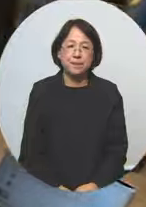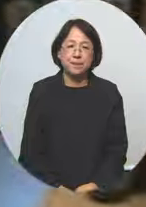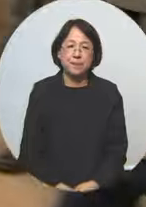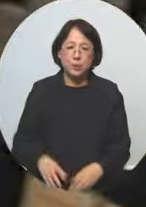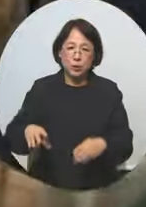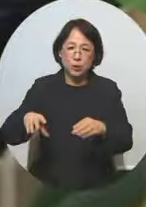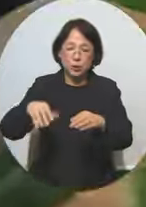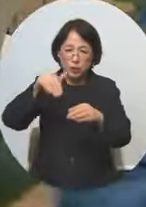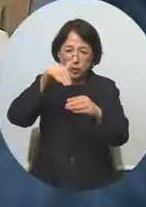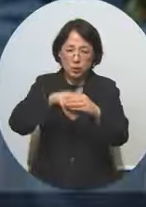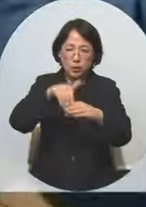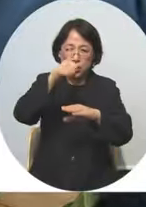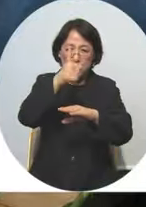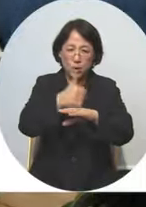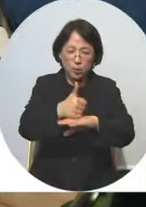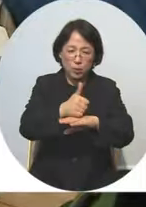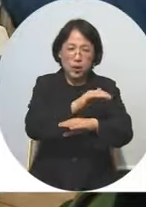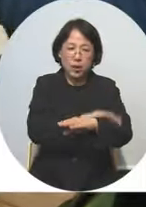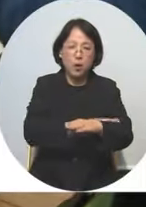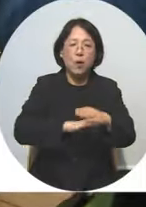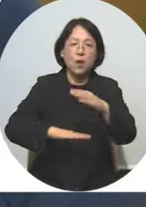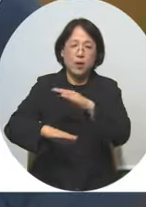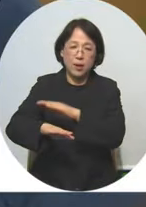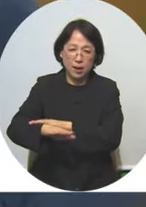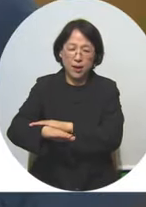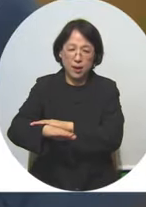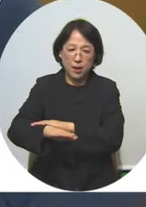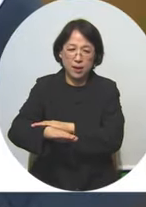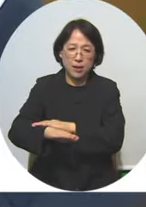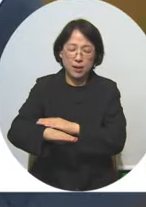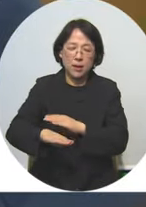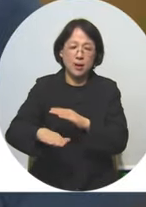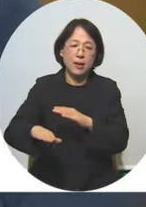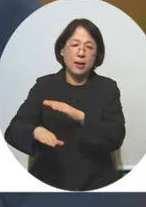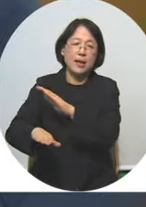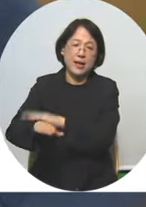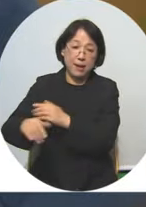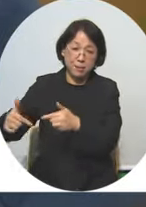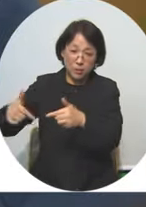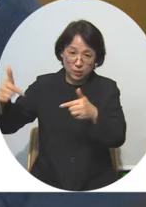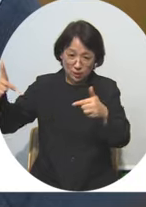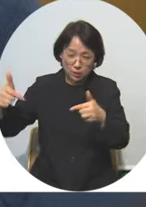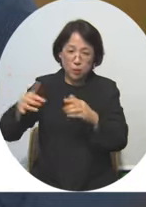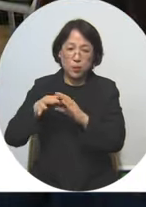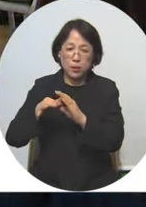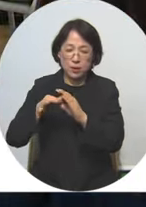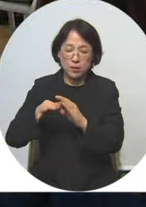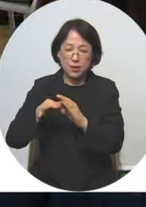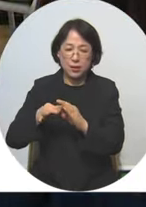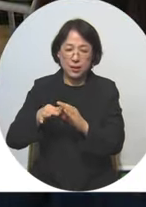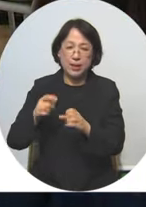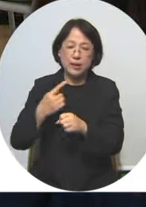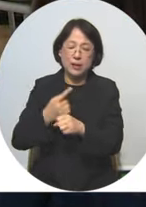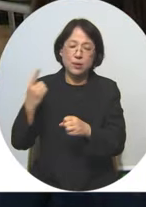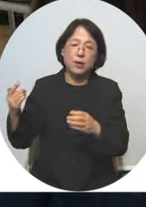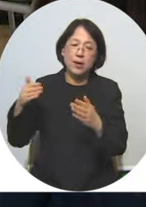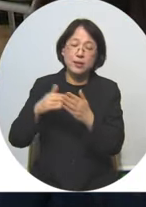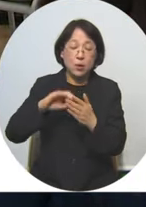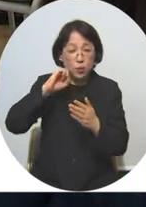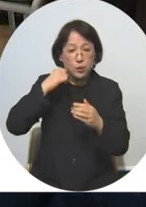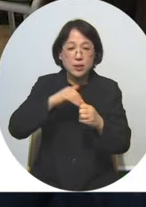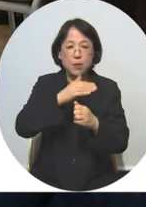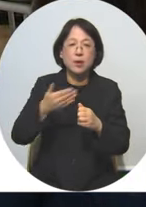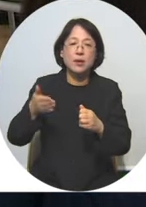총선 결과 여소야대 상황이 이어지는 것과 관련해 새 정부 출범 때부터 지난해까지 어려운 상황이었지만